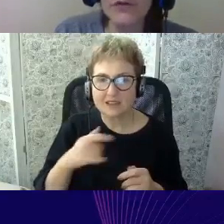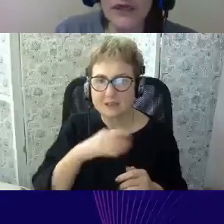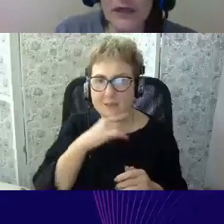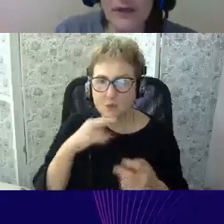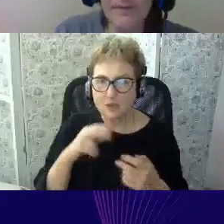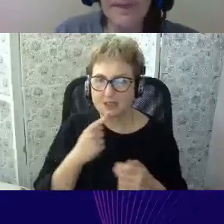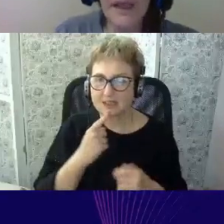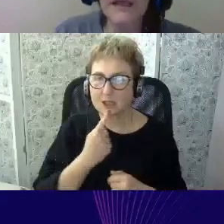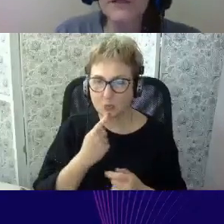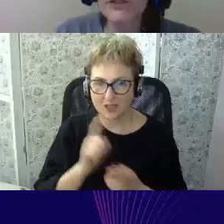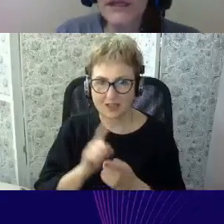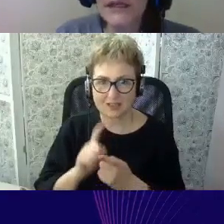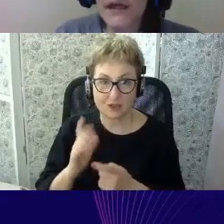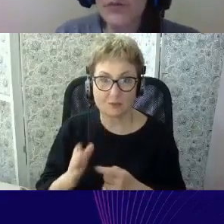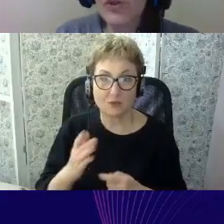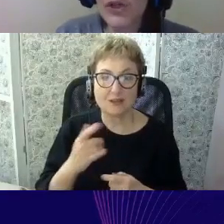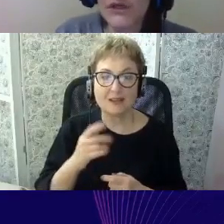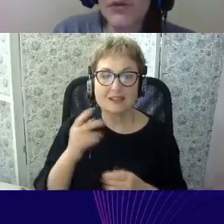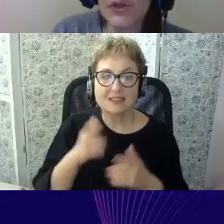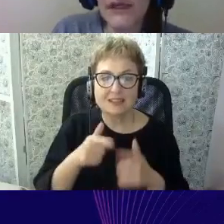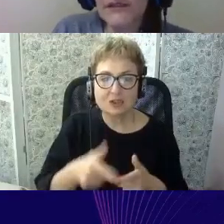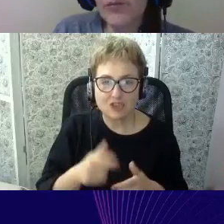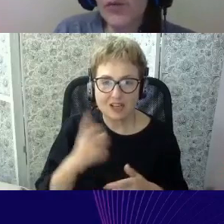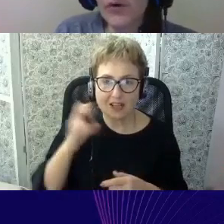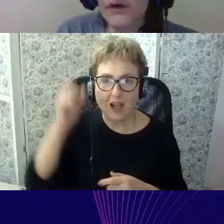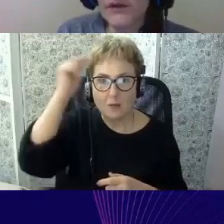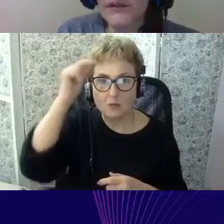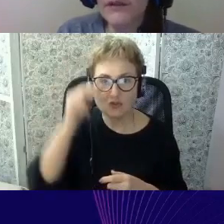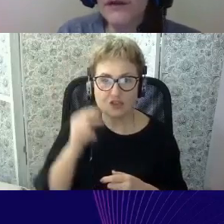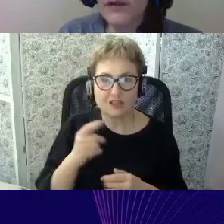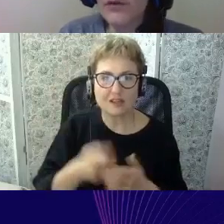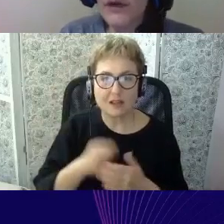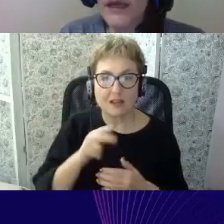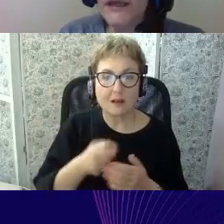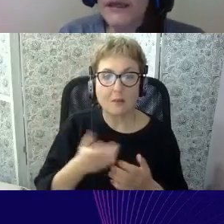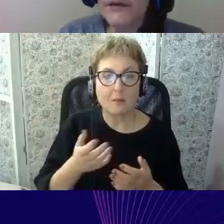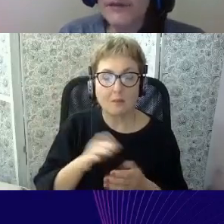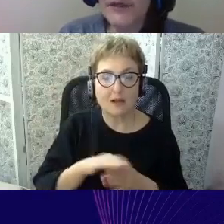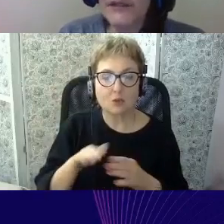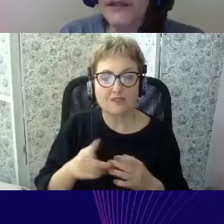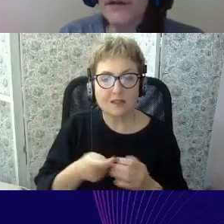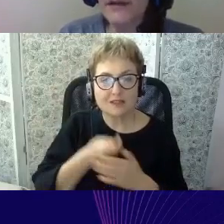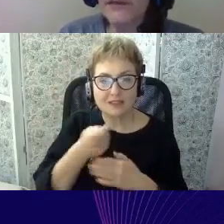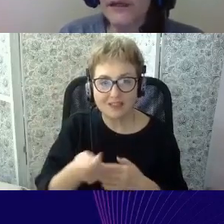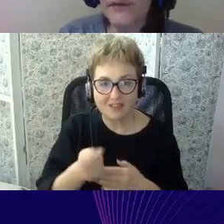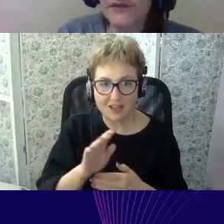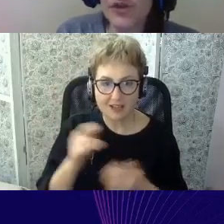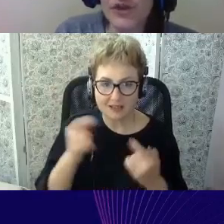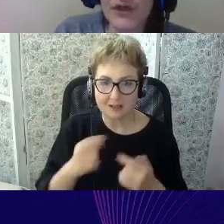множественными затруднениями. Зачисление на обучение осуществляется по заявлению и с